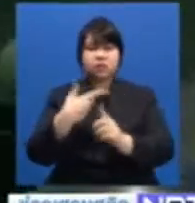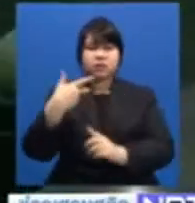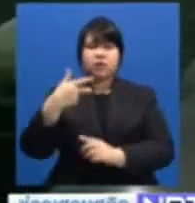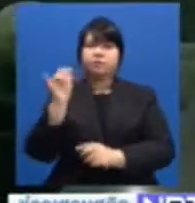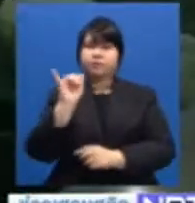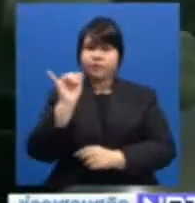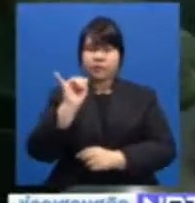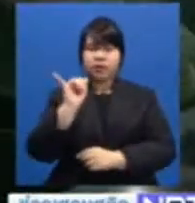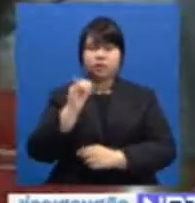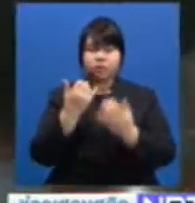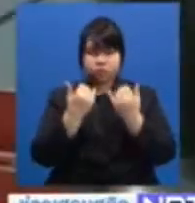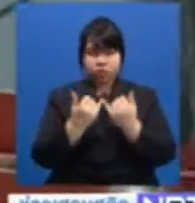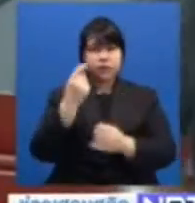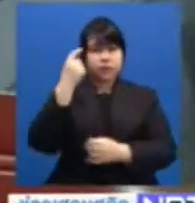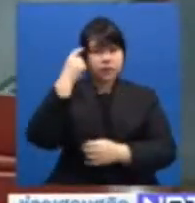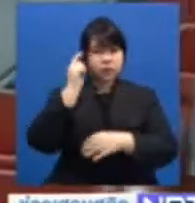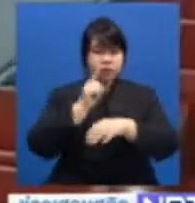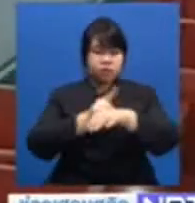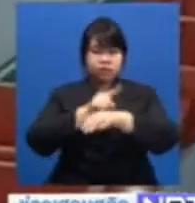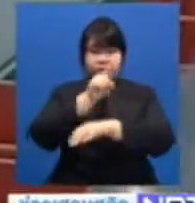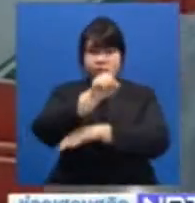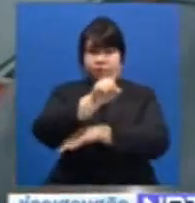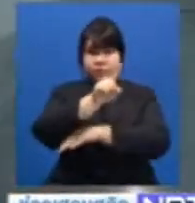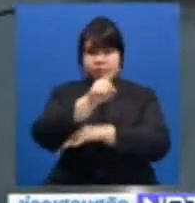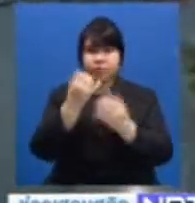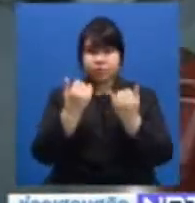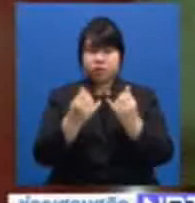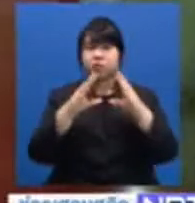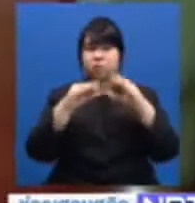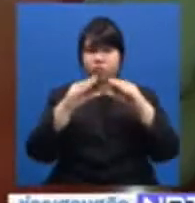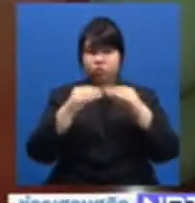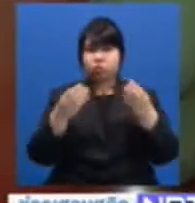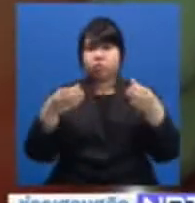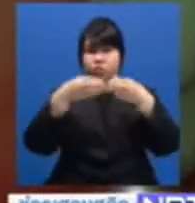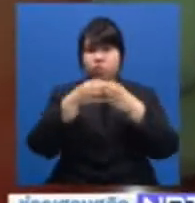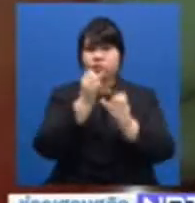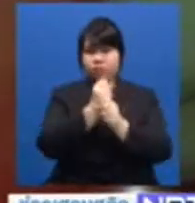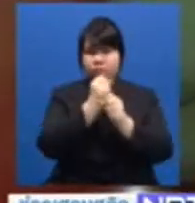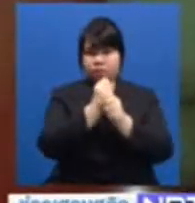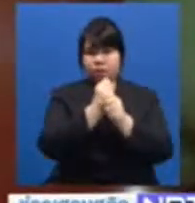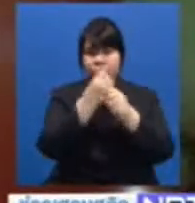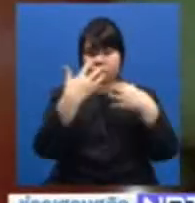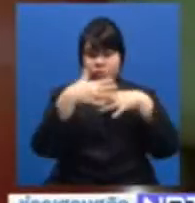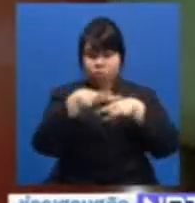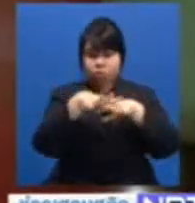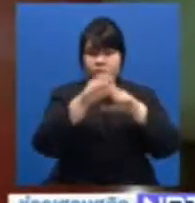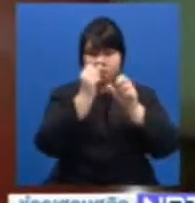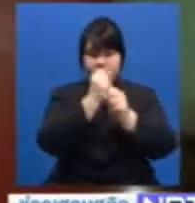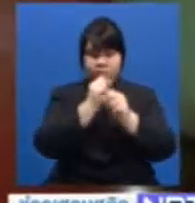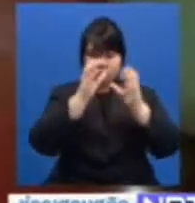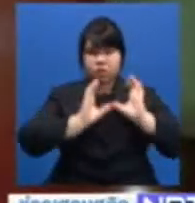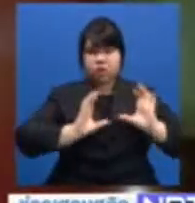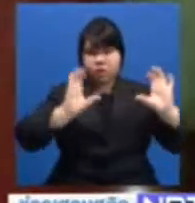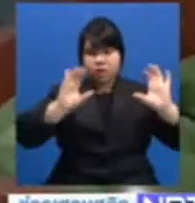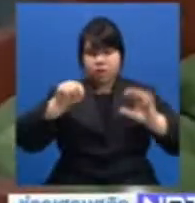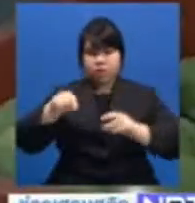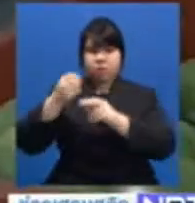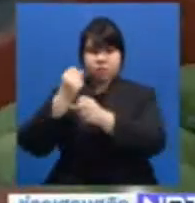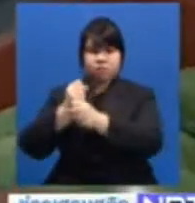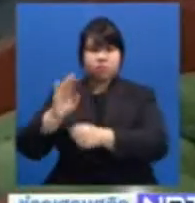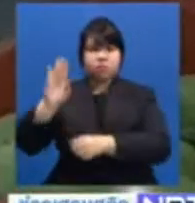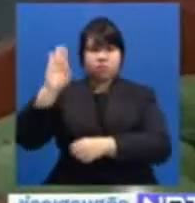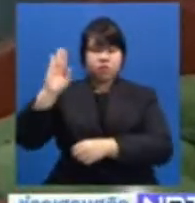ค่ะอย่างไรก็ตามนะคะในช่วงบ่ายวันนี้จะมีการประชุมคณะกรรมการร่วมภาครัฐและเอกชนหรือว่ากอรอ